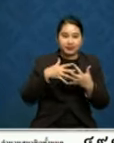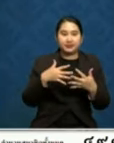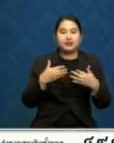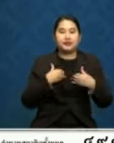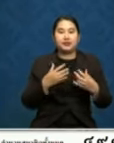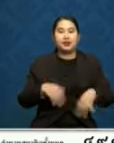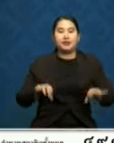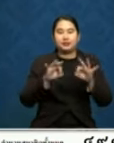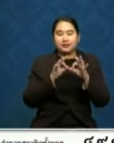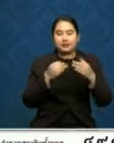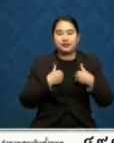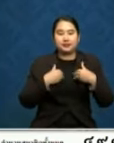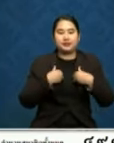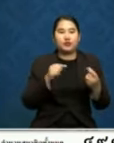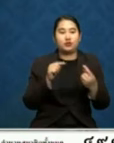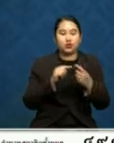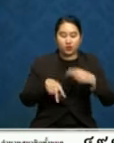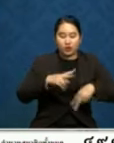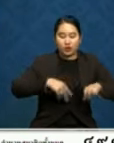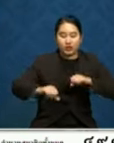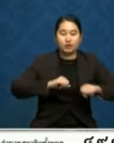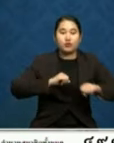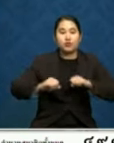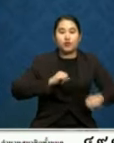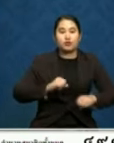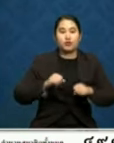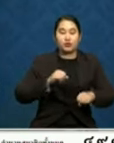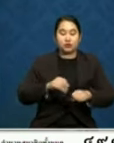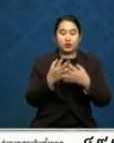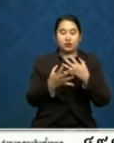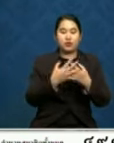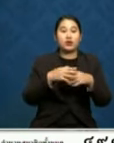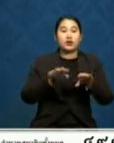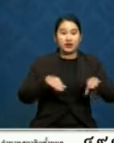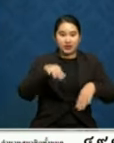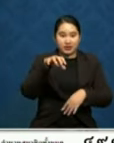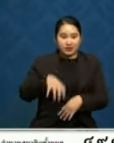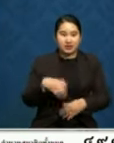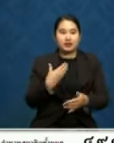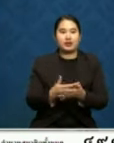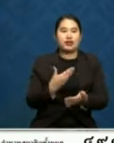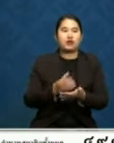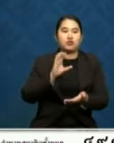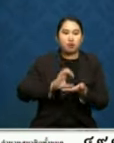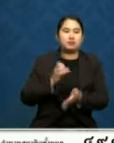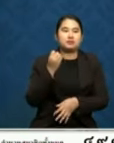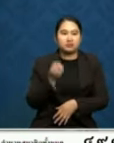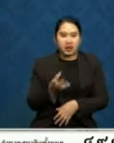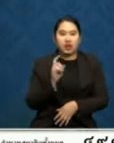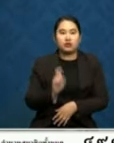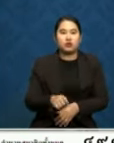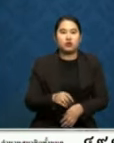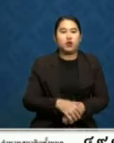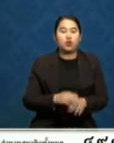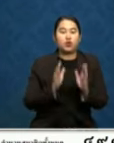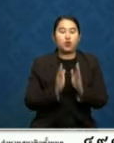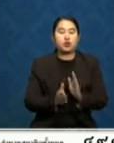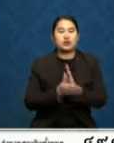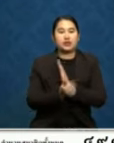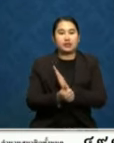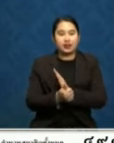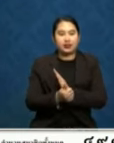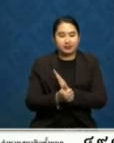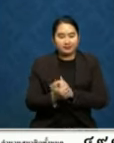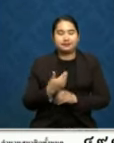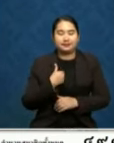นส่วนสำคัญค่ะในการดูแลเยาวชนของสถานพินิจแล้วก็ต้องใช้งบประมาณจำนวนมากเพื่อผลิตบุคคลที่มีความเชี่ยวชาญเฉ